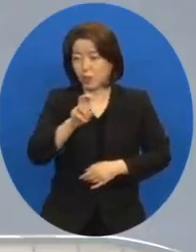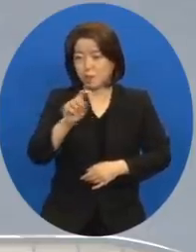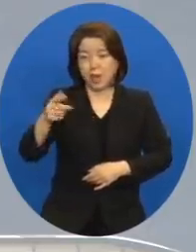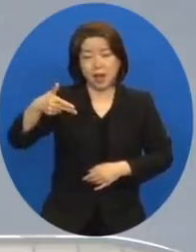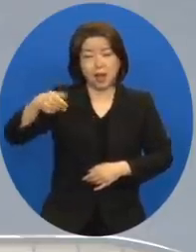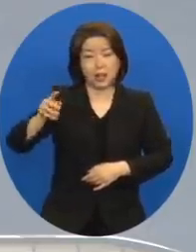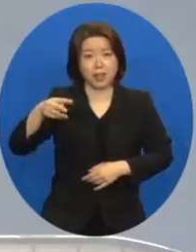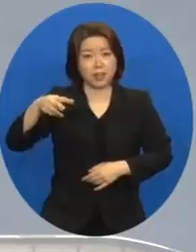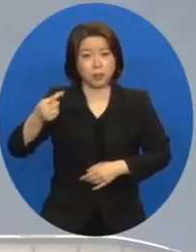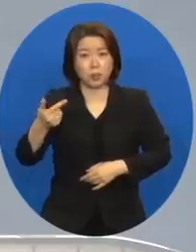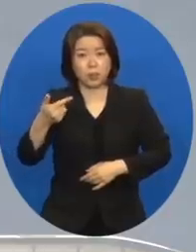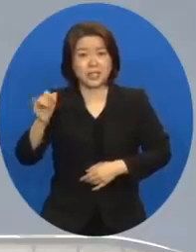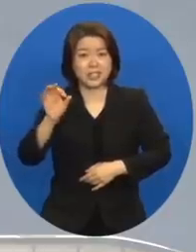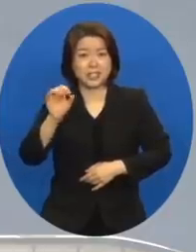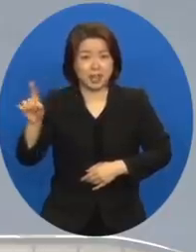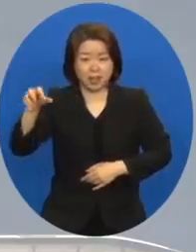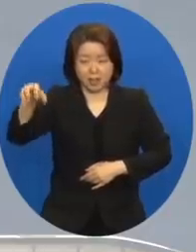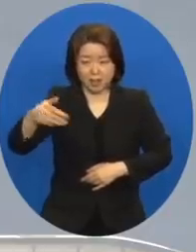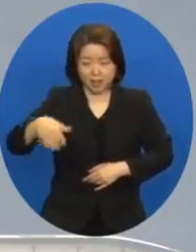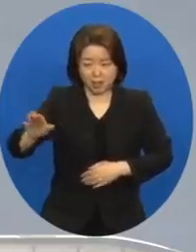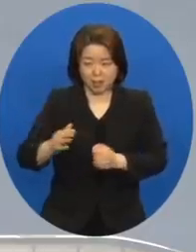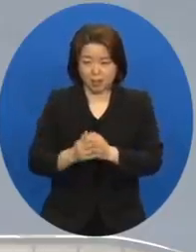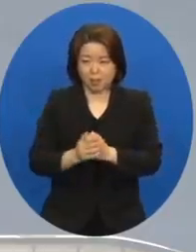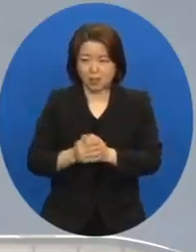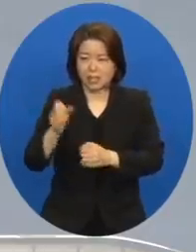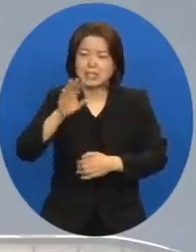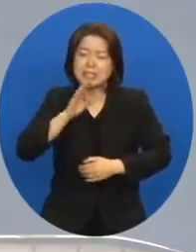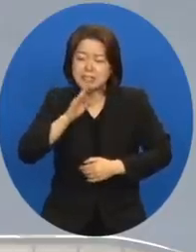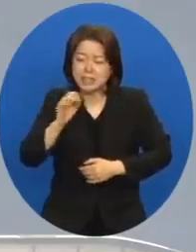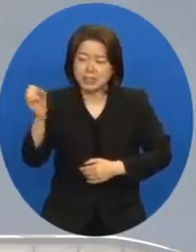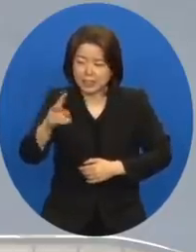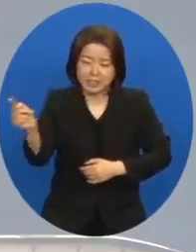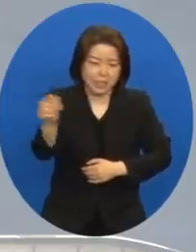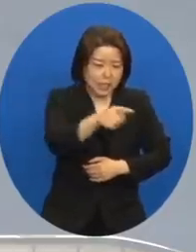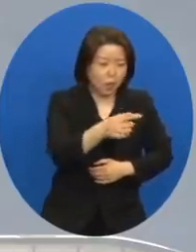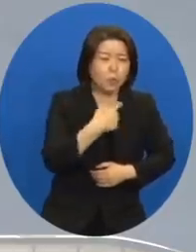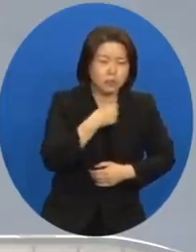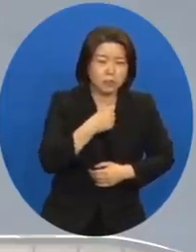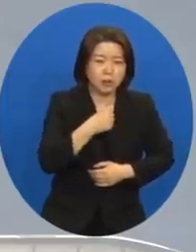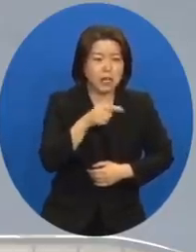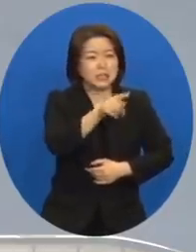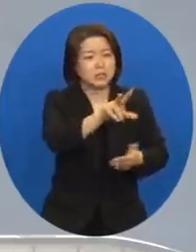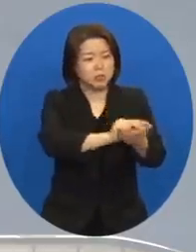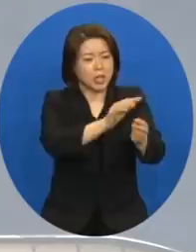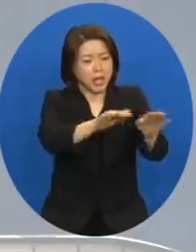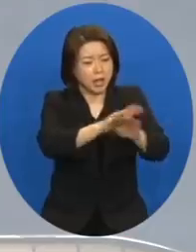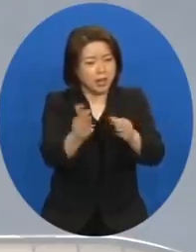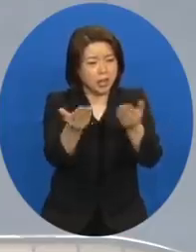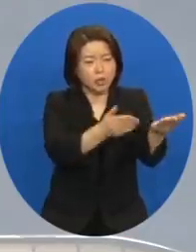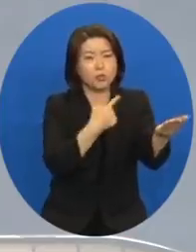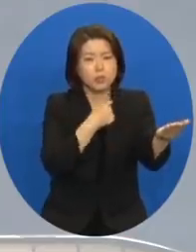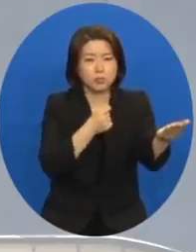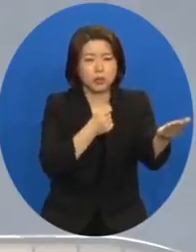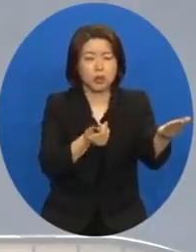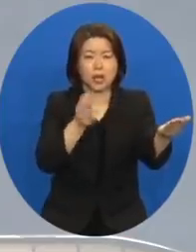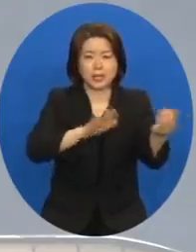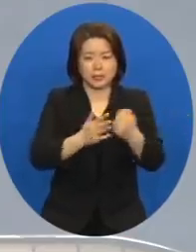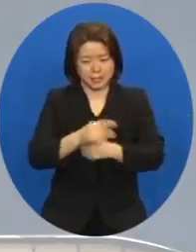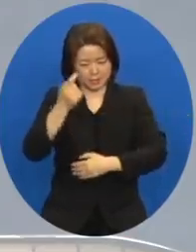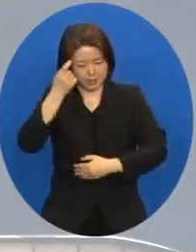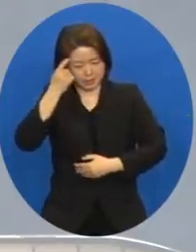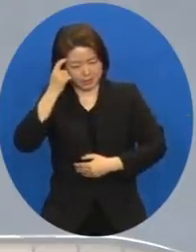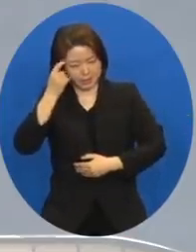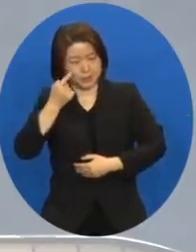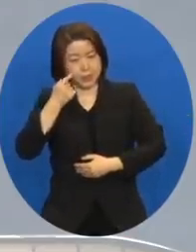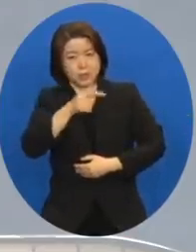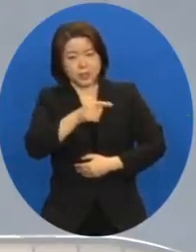사도 바울이 정말 다시 오고 싶었어요 그래서 그 문제를 해결하고 싶었습니다 근데 사도 바울이 생각해 보니까